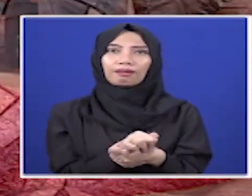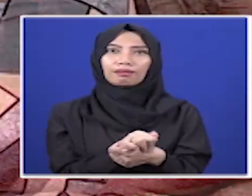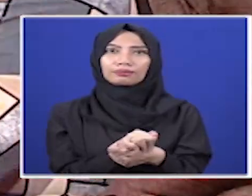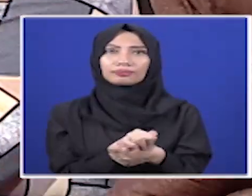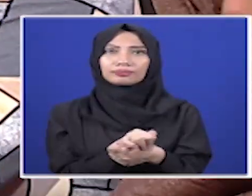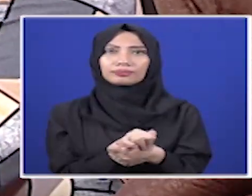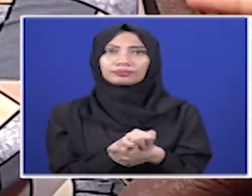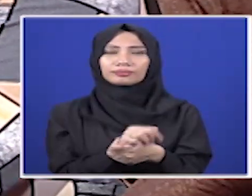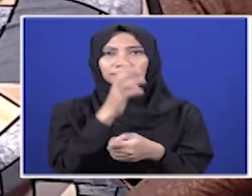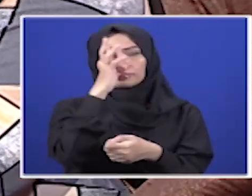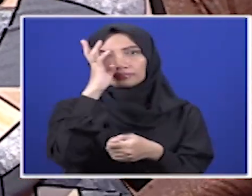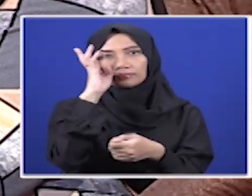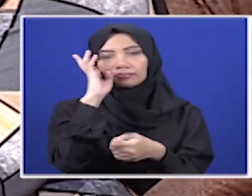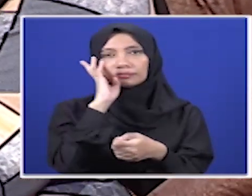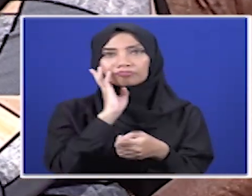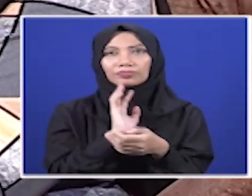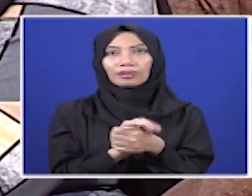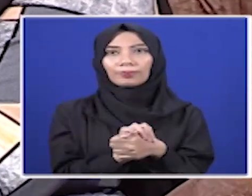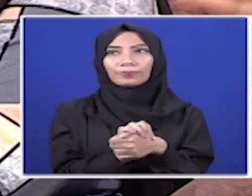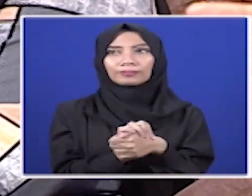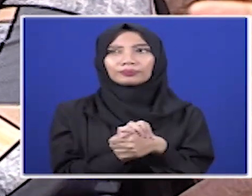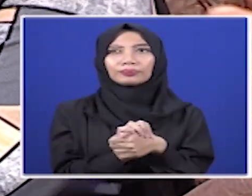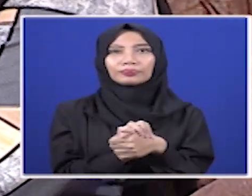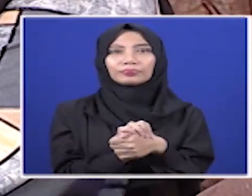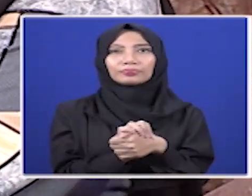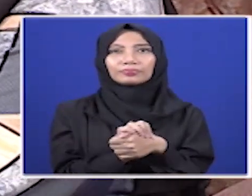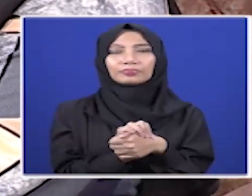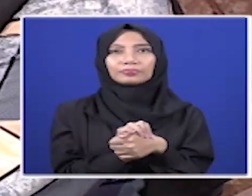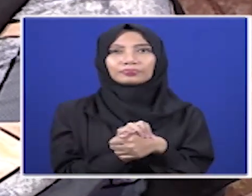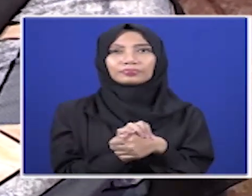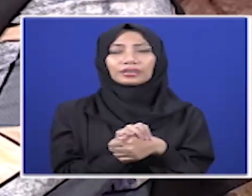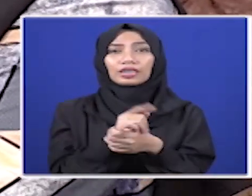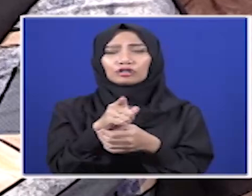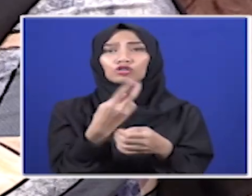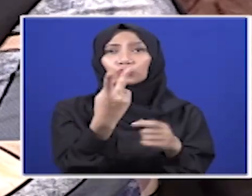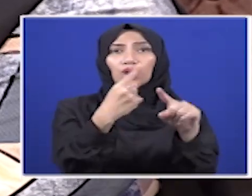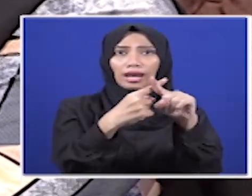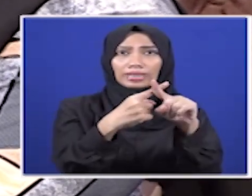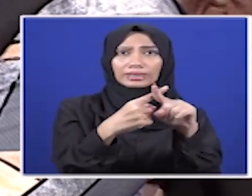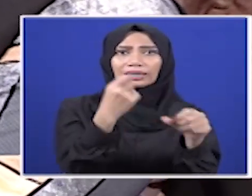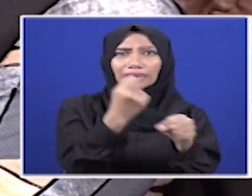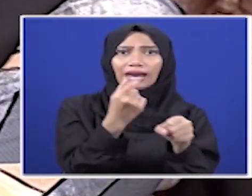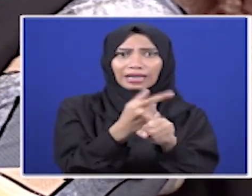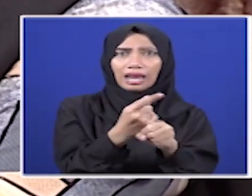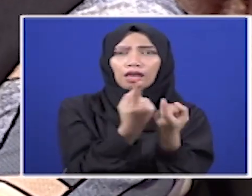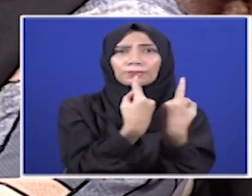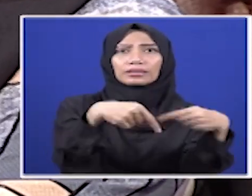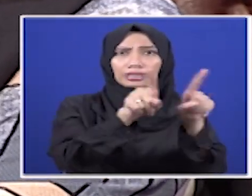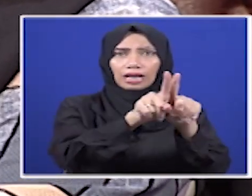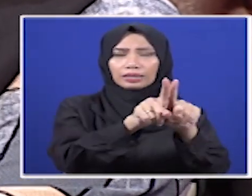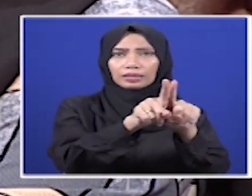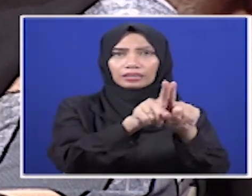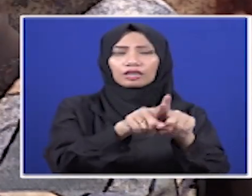Anda jangan pernah jatuh yang kedua kalinya ini yang kedua kalinya ini maka berarti apa baru bisa mengevaluasi Kenapa gagal yang pertama